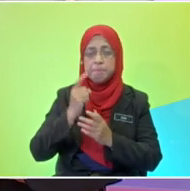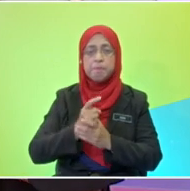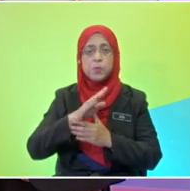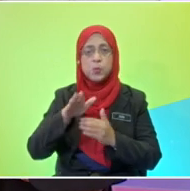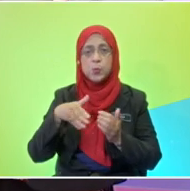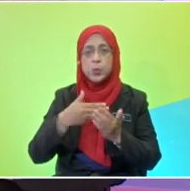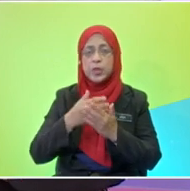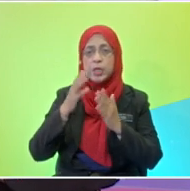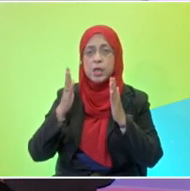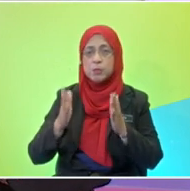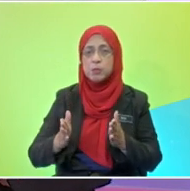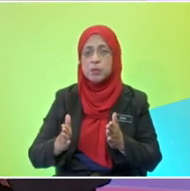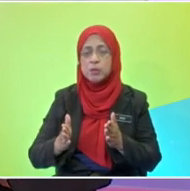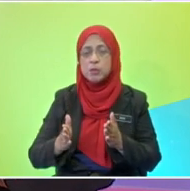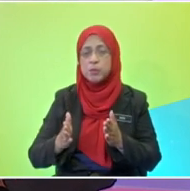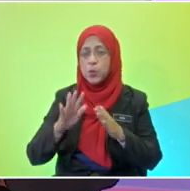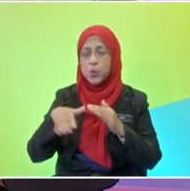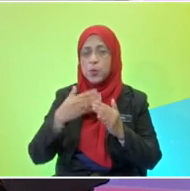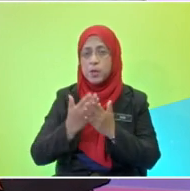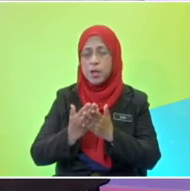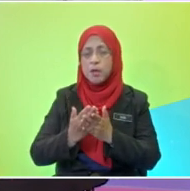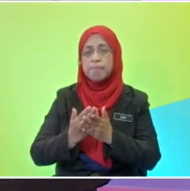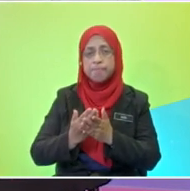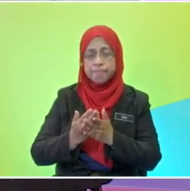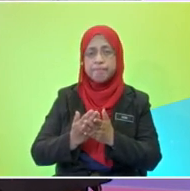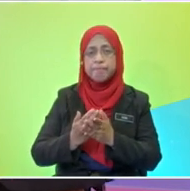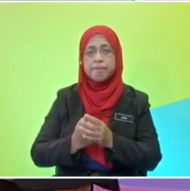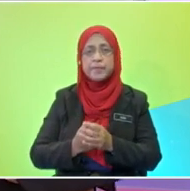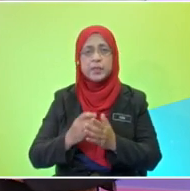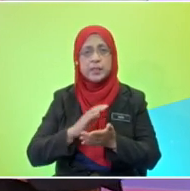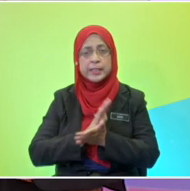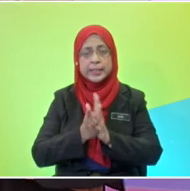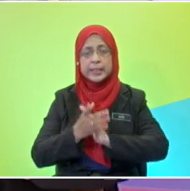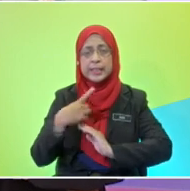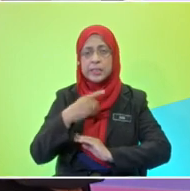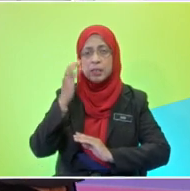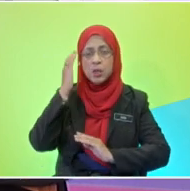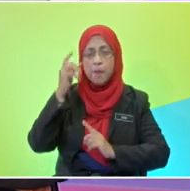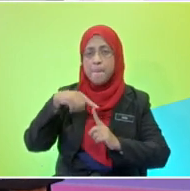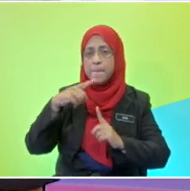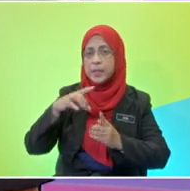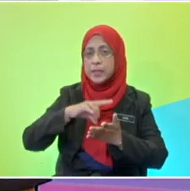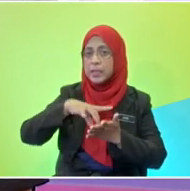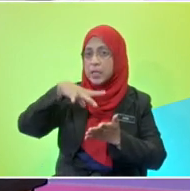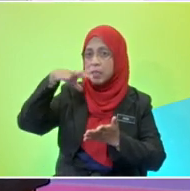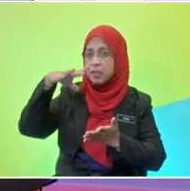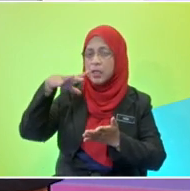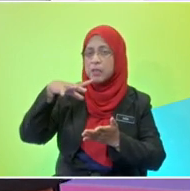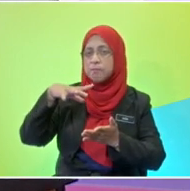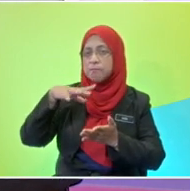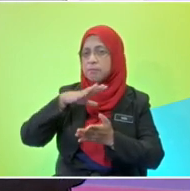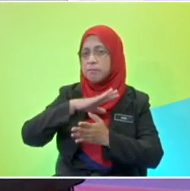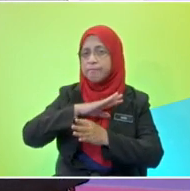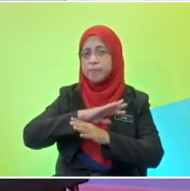Allah semata Allah begitu juga Nabi Muhammad Sallallahu Alaihi Wasallam memahami tentang umatnya jadi kita tahu bahwa apabila yang kaya terus tidak